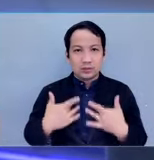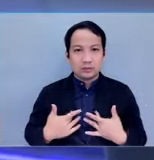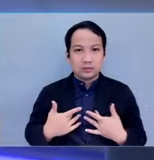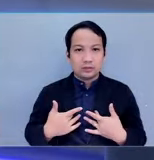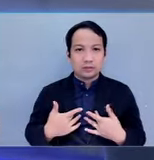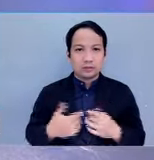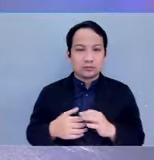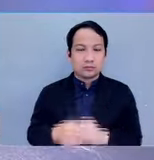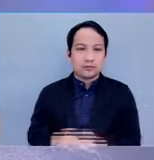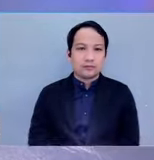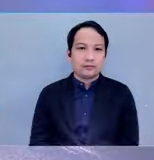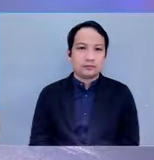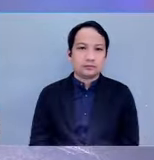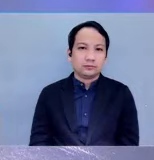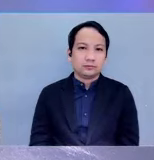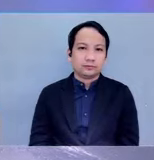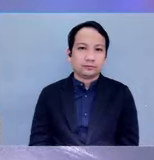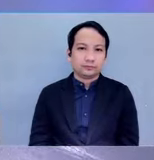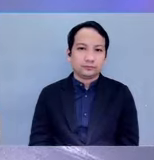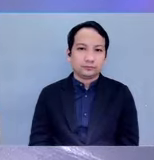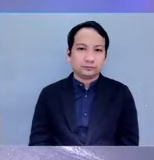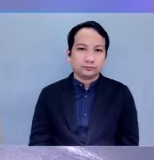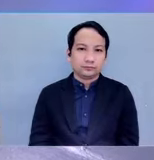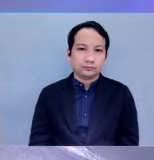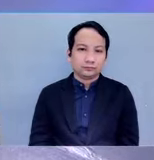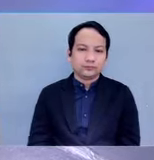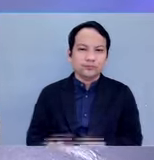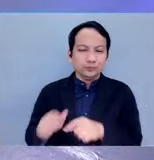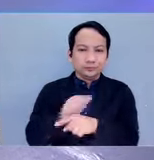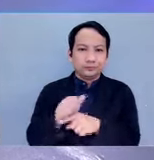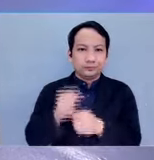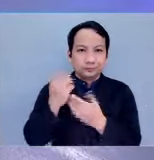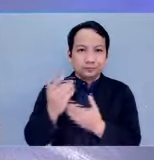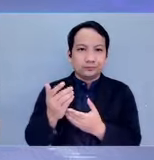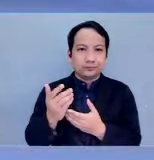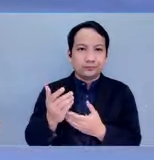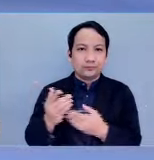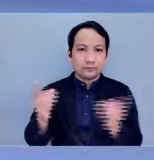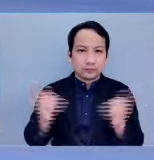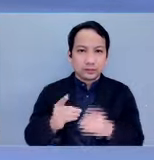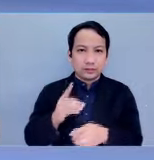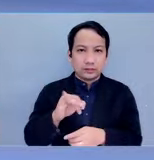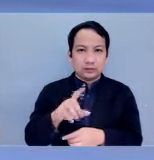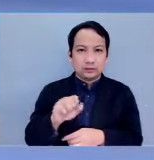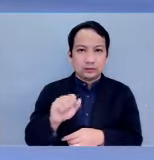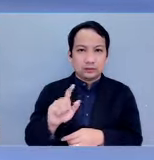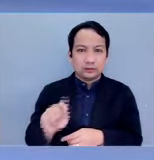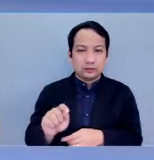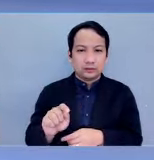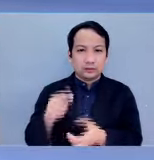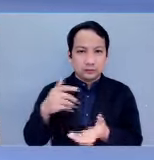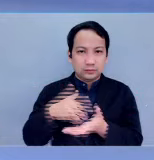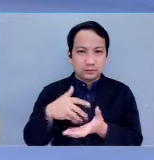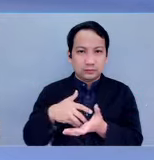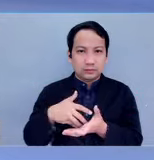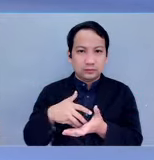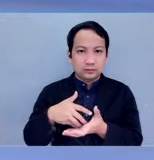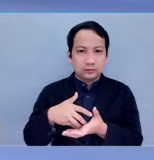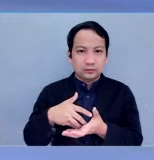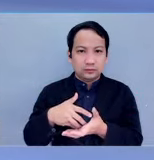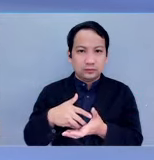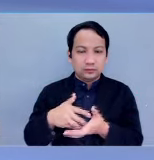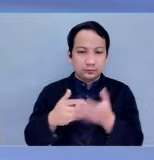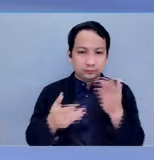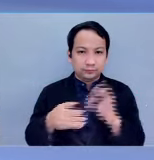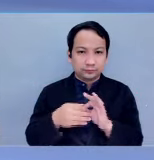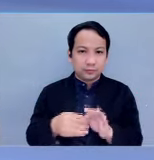And then kasama din po kasi din sa mga treatment natin are yung diets natin. Yeah. No? Kasi may mga pag-aaral din na kapag ang isang pasyente